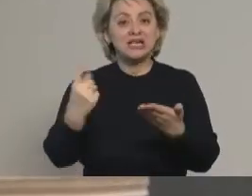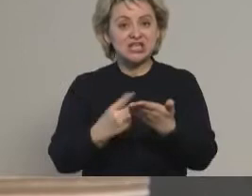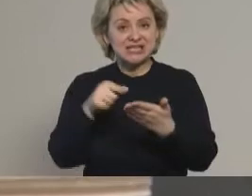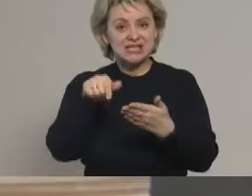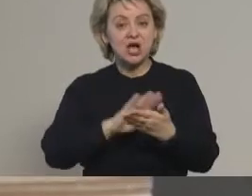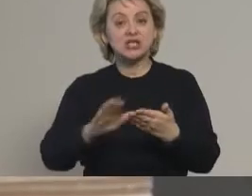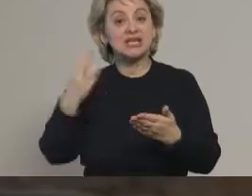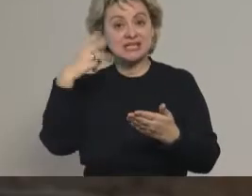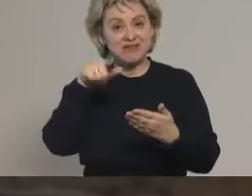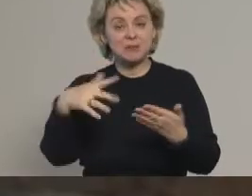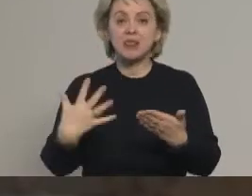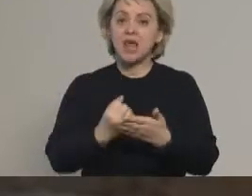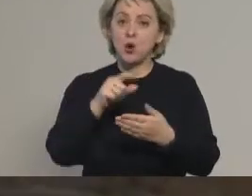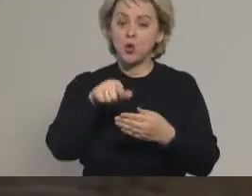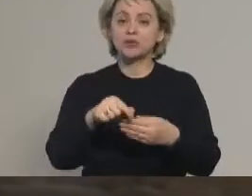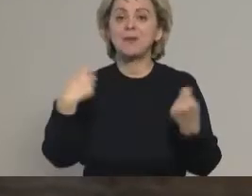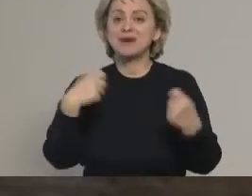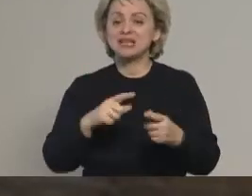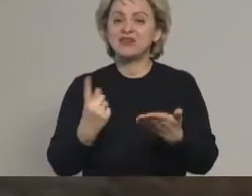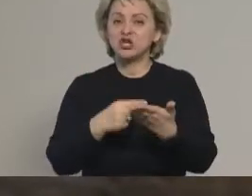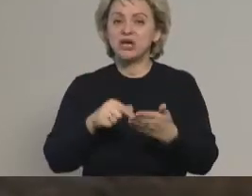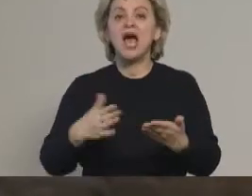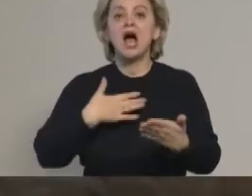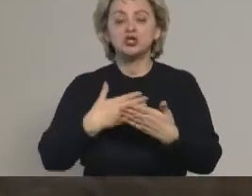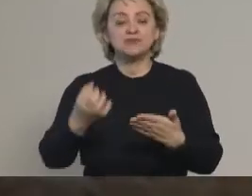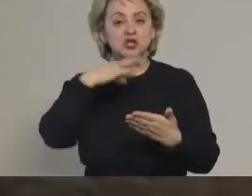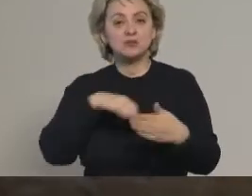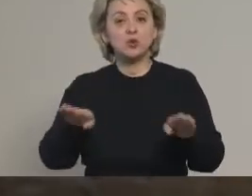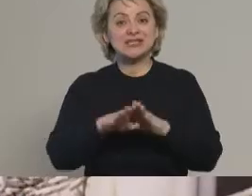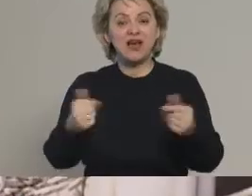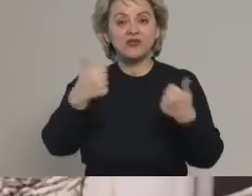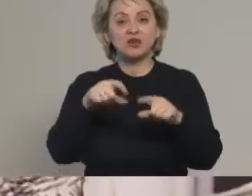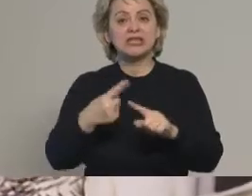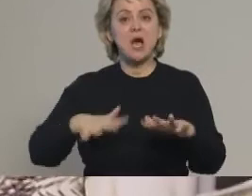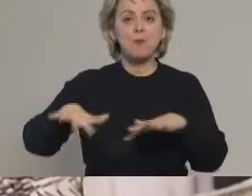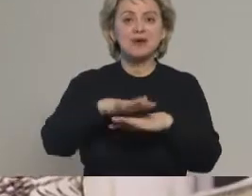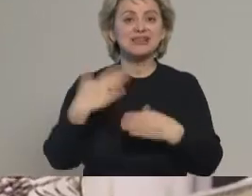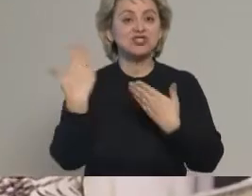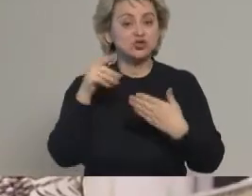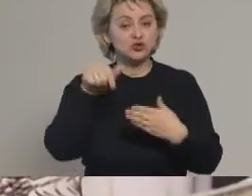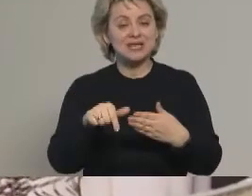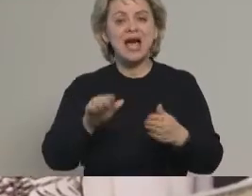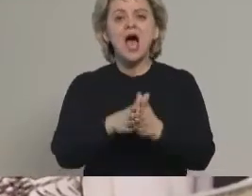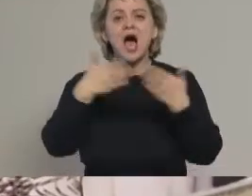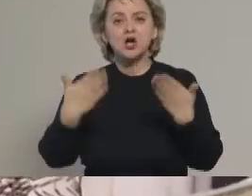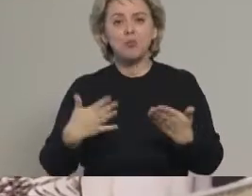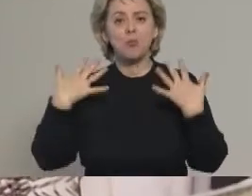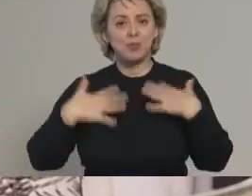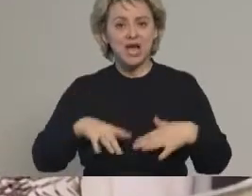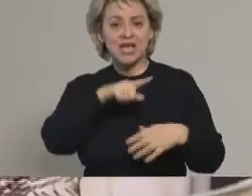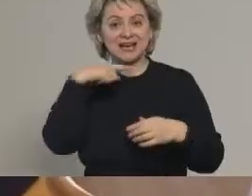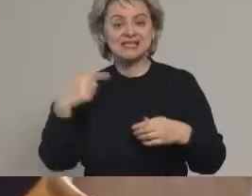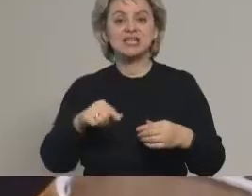– отнюдь не современная находка. Продавцы книг активно использовали такой формат для массового чтения. Альбом «Бальное платье